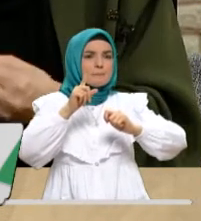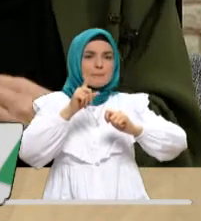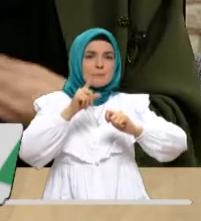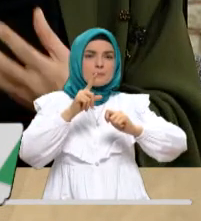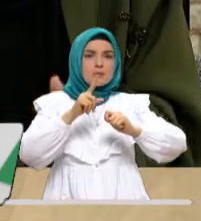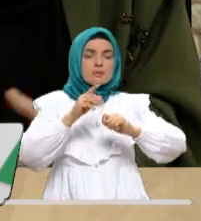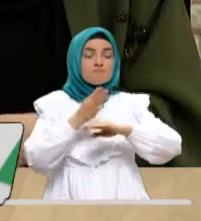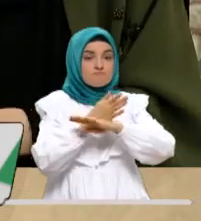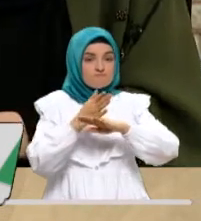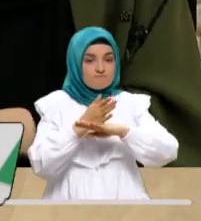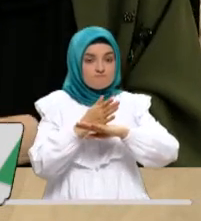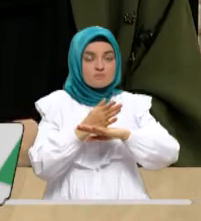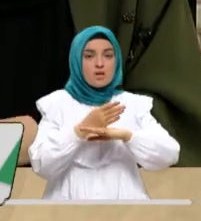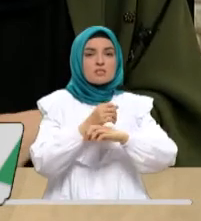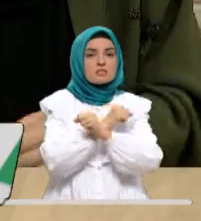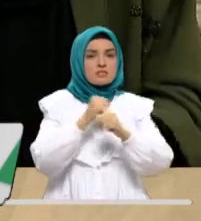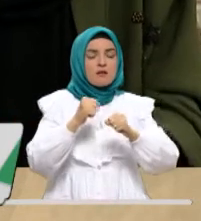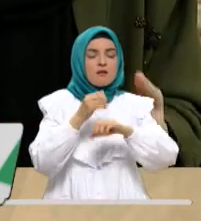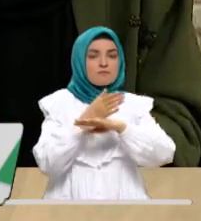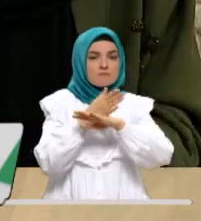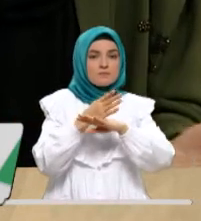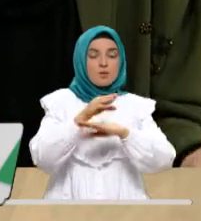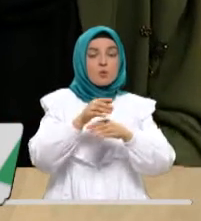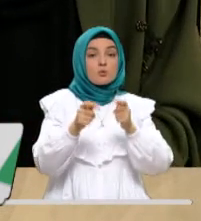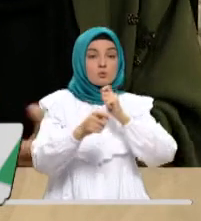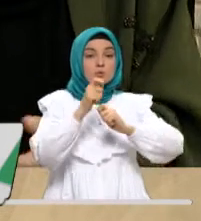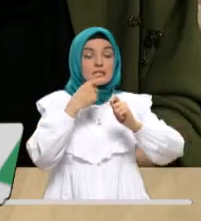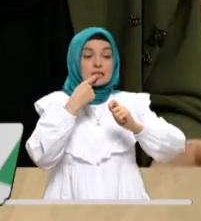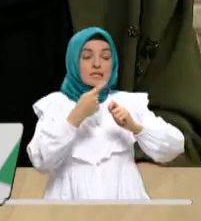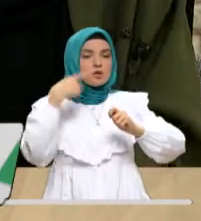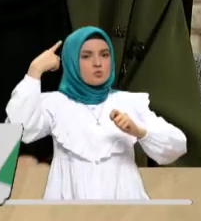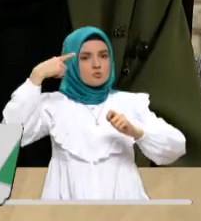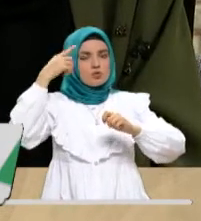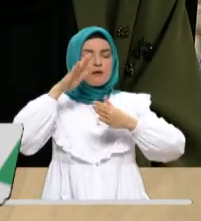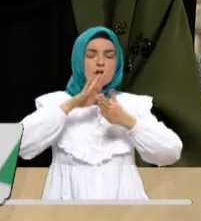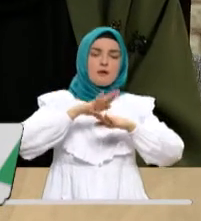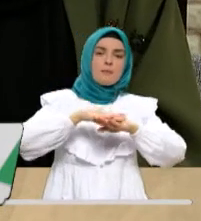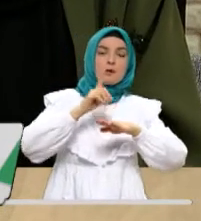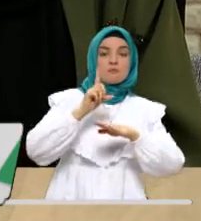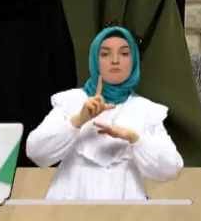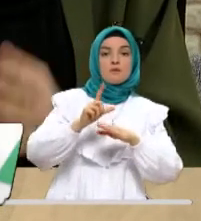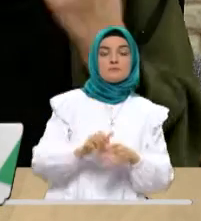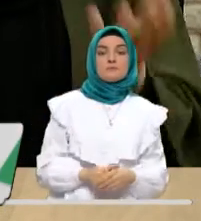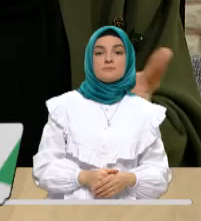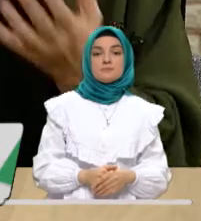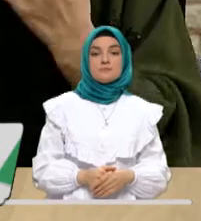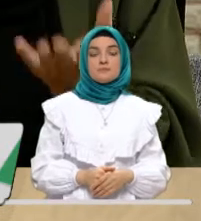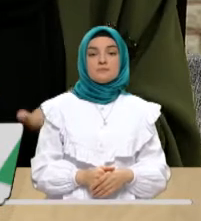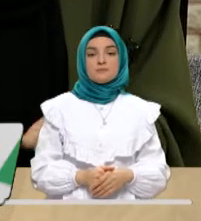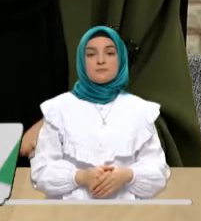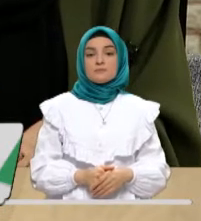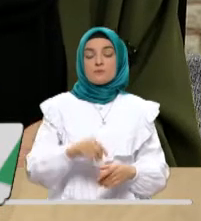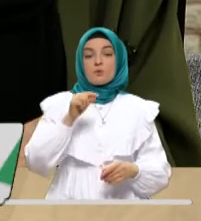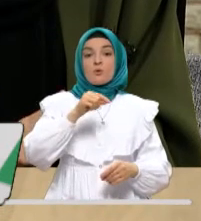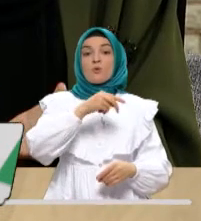madde kullanıyorum şeklinde. Evet, evet, öyle. O çamaşır suyu biz bunu her gün kullanıyoruz rahat rahat. Evinize onu